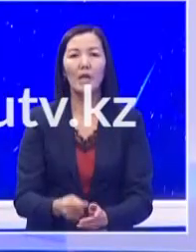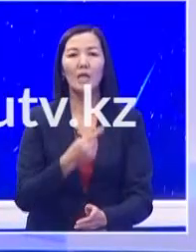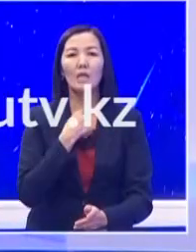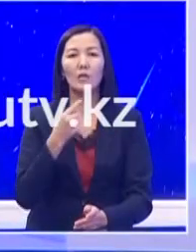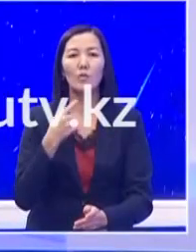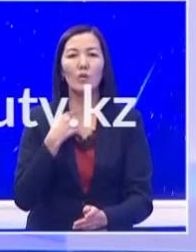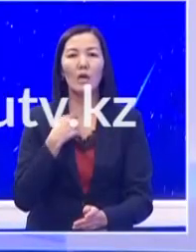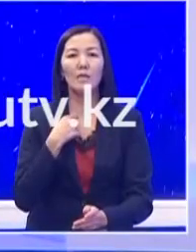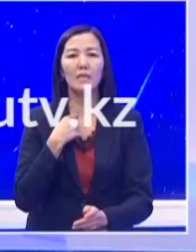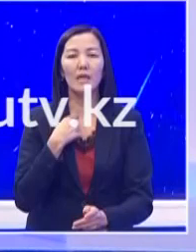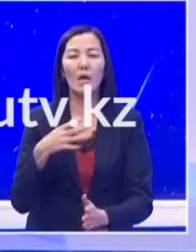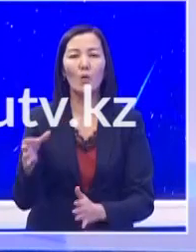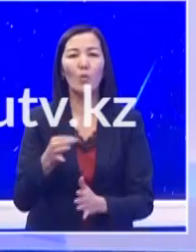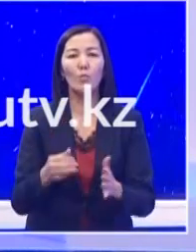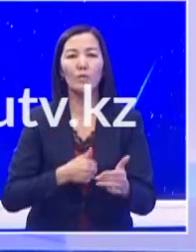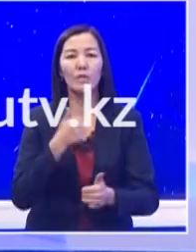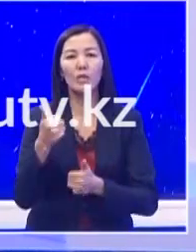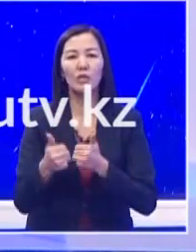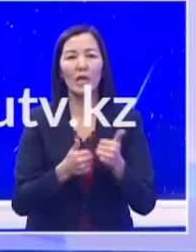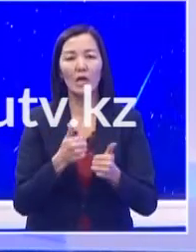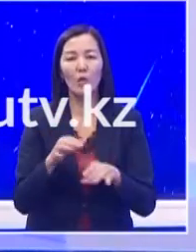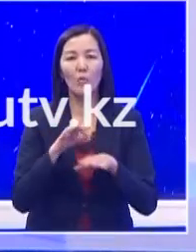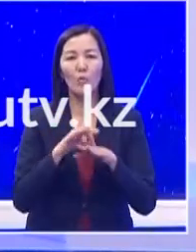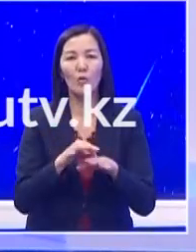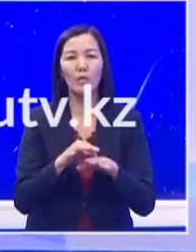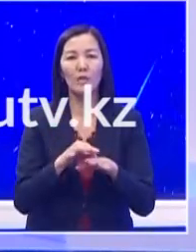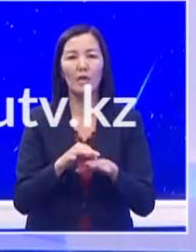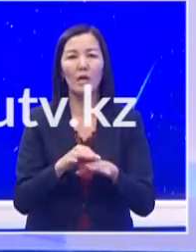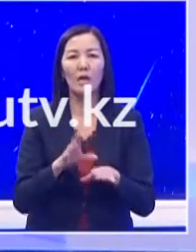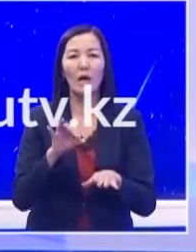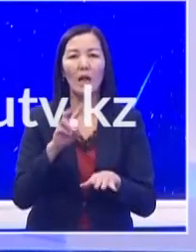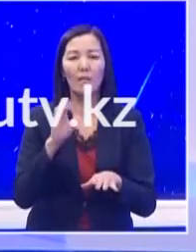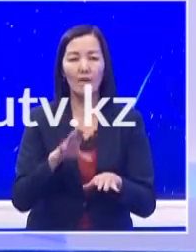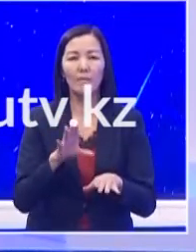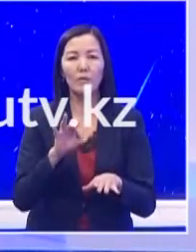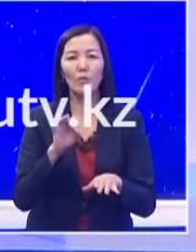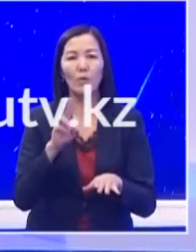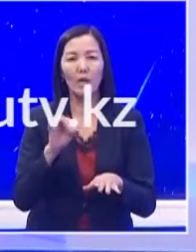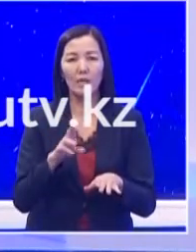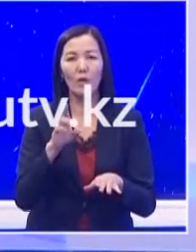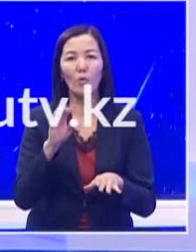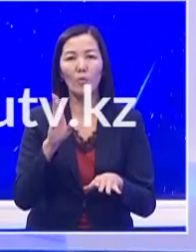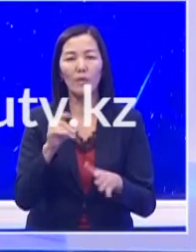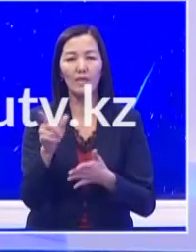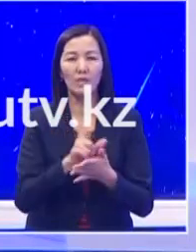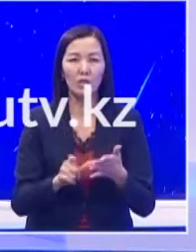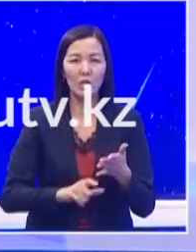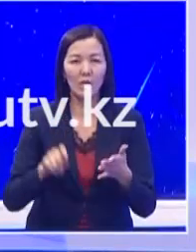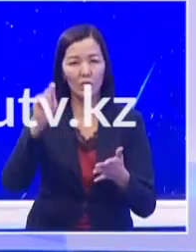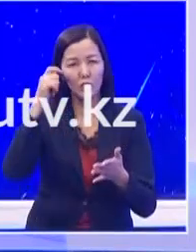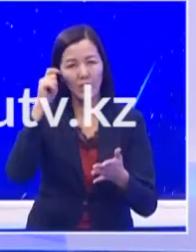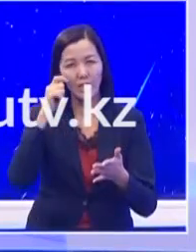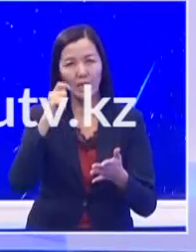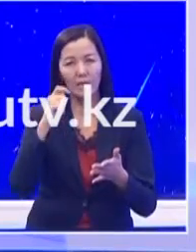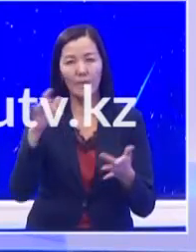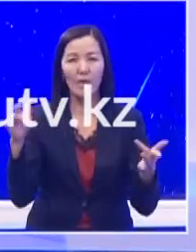Талдықорғанда жыр жауһар атты облыстық жас жыршылар байқауы өтті. Онда өрендер Алпамыс, Орақты, Қобыланды батыр жырларын жатқа оқып сынға